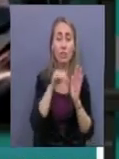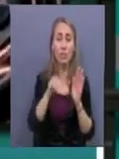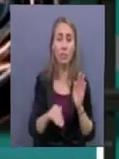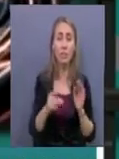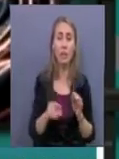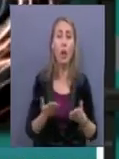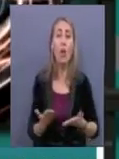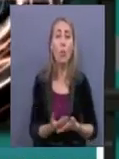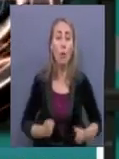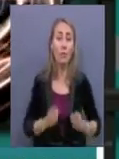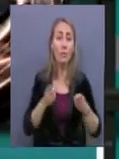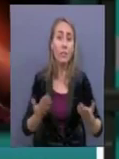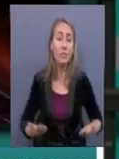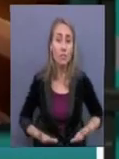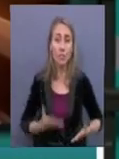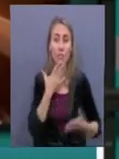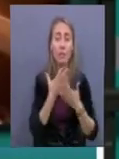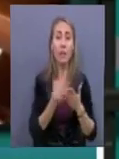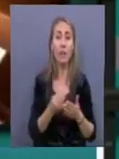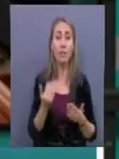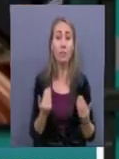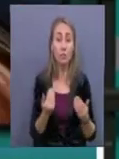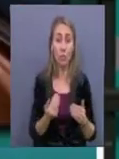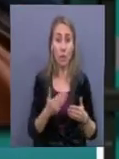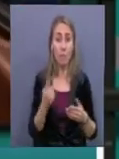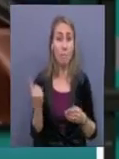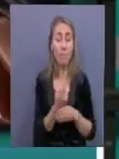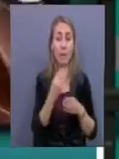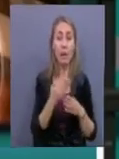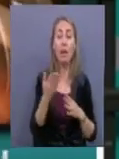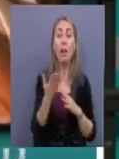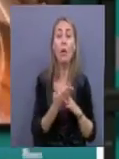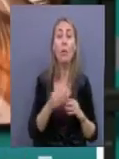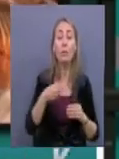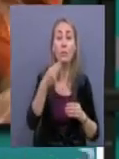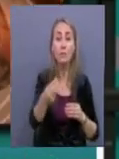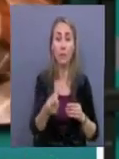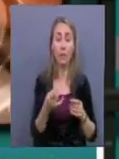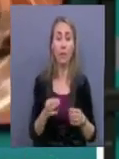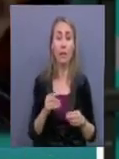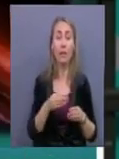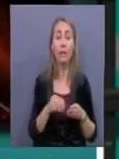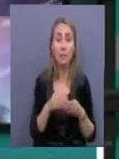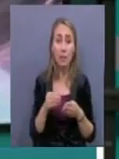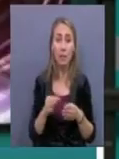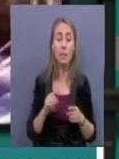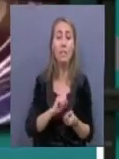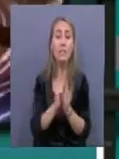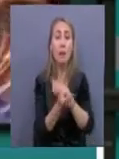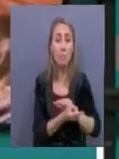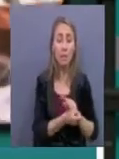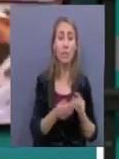Осы мақсатқа Тұрғын үй құрылыс жинақ банкі 2018 жылы әскери қызметшілерге арнайы мақсаттағы 70 мың есепшот ашқан екен. Тақырыпты